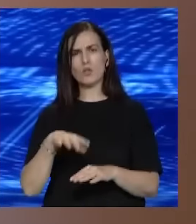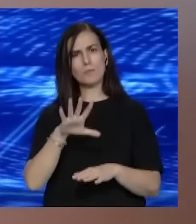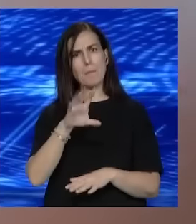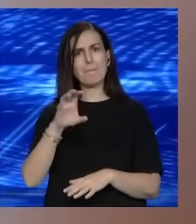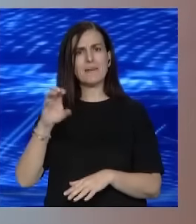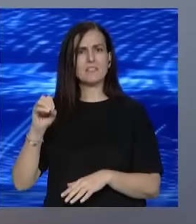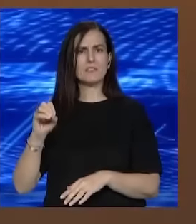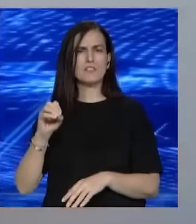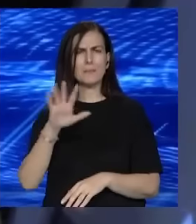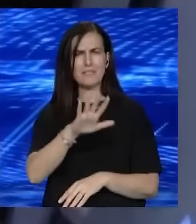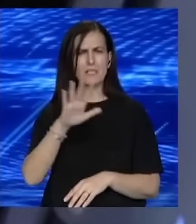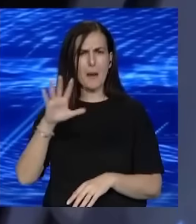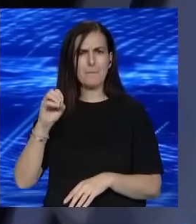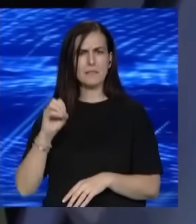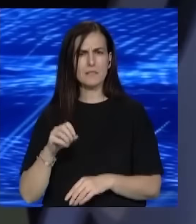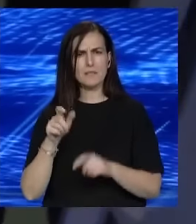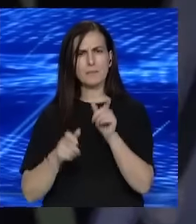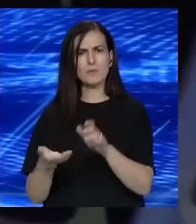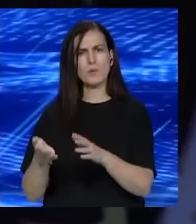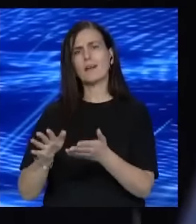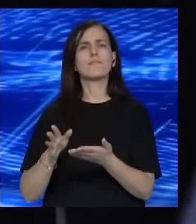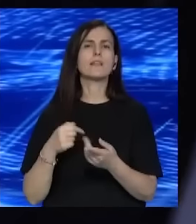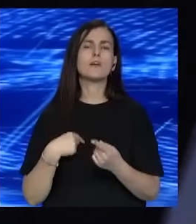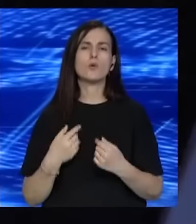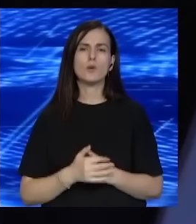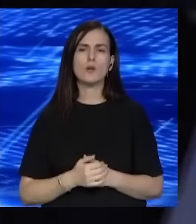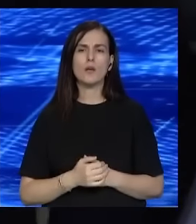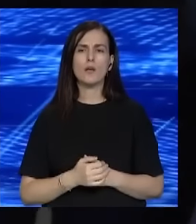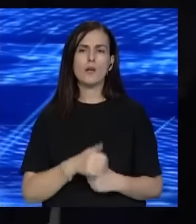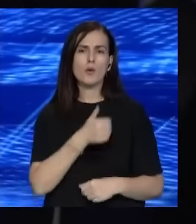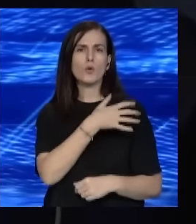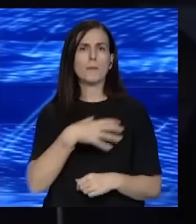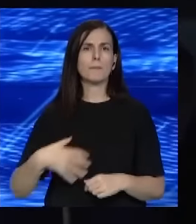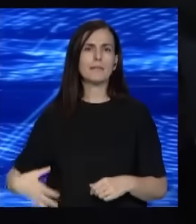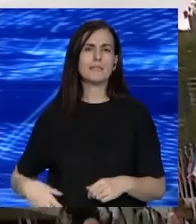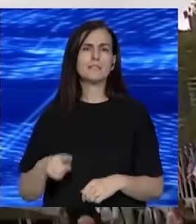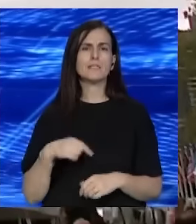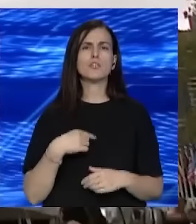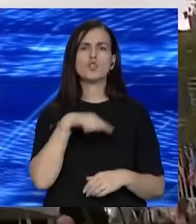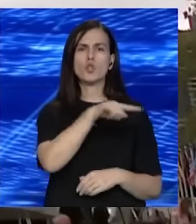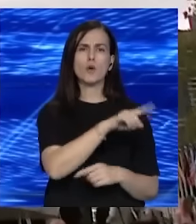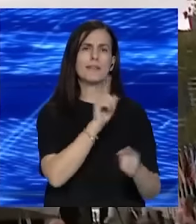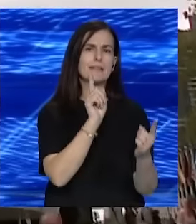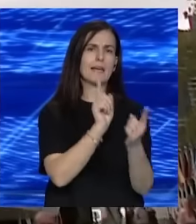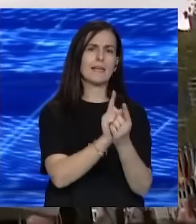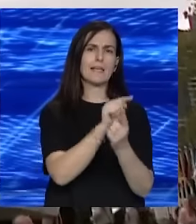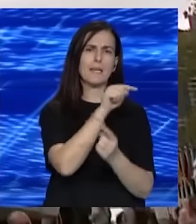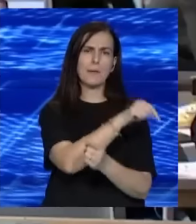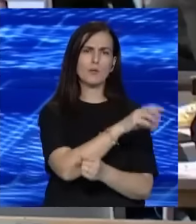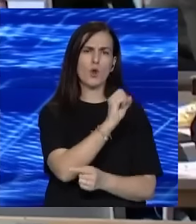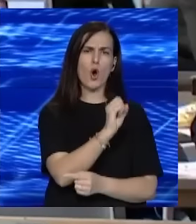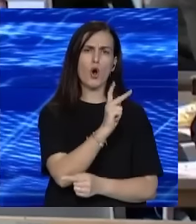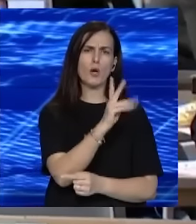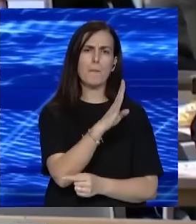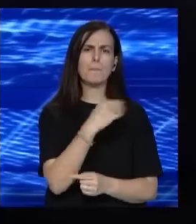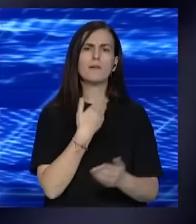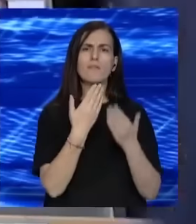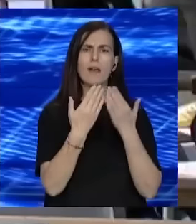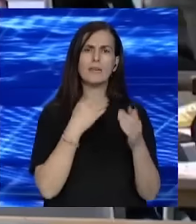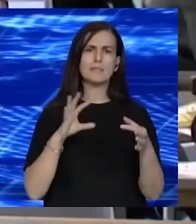në mbi 550. Kreu i qeverisë izraelite u nis për New York, ku do të flasë për tensionet në lindjen e mesme para asamblesë së përgjithshme të Kombeve të